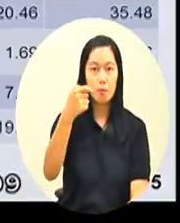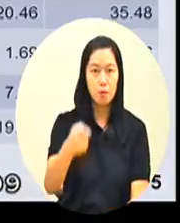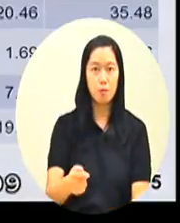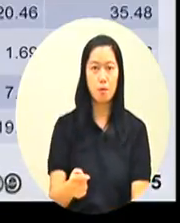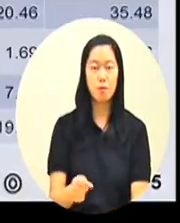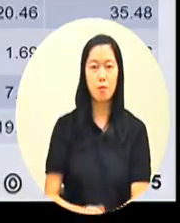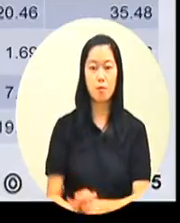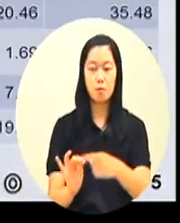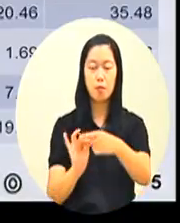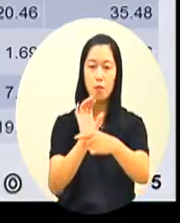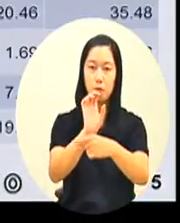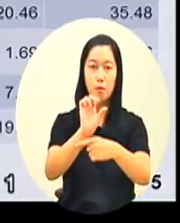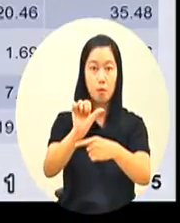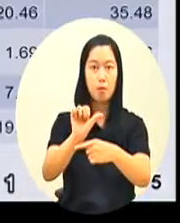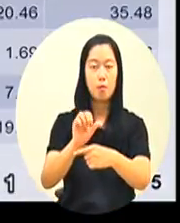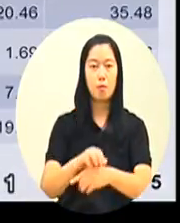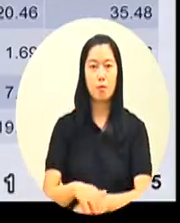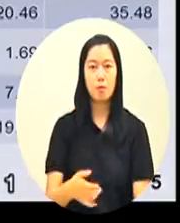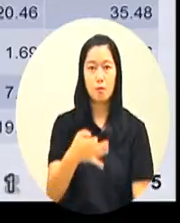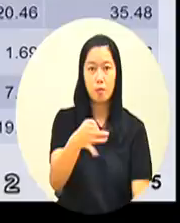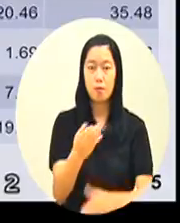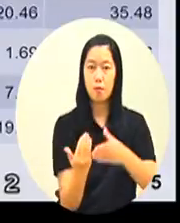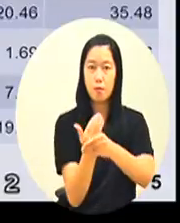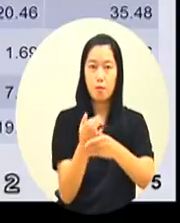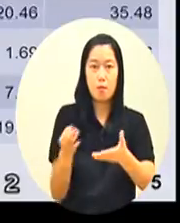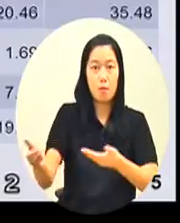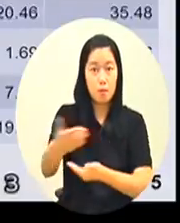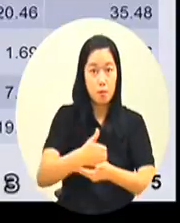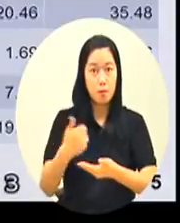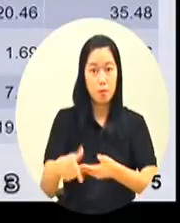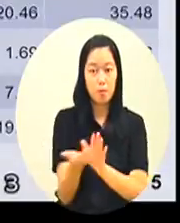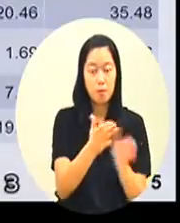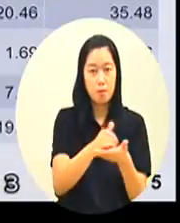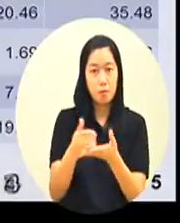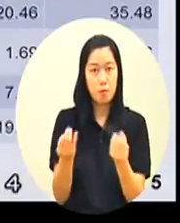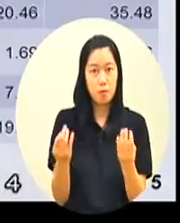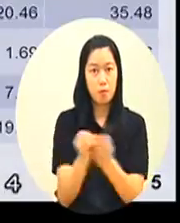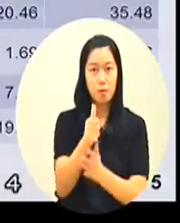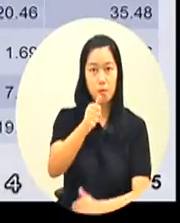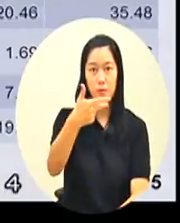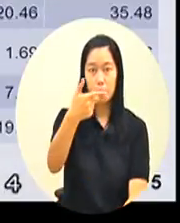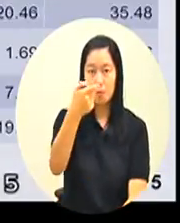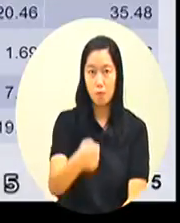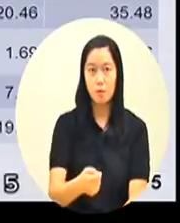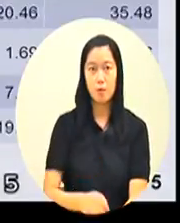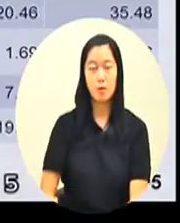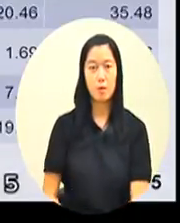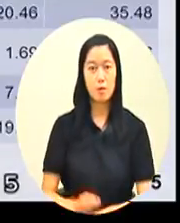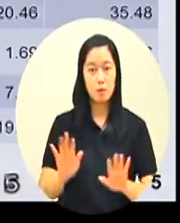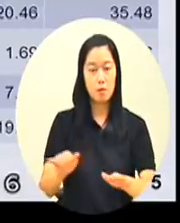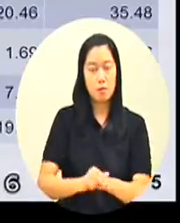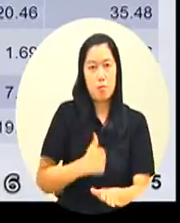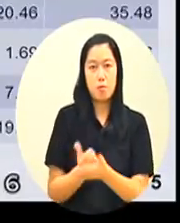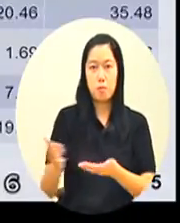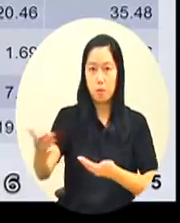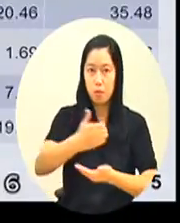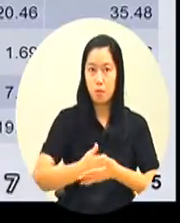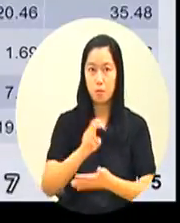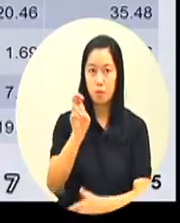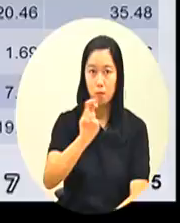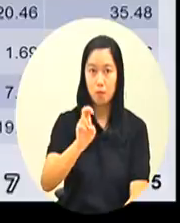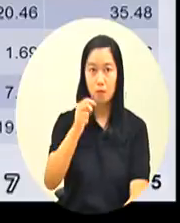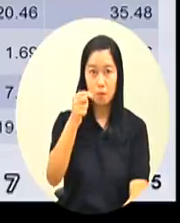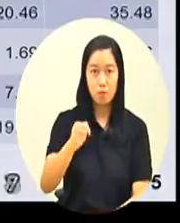是 95%， 财产收入有预算数有57亿多，目前实收数是